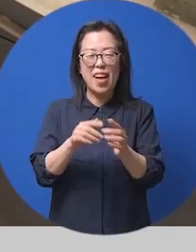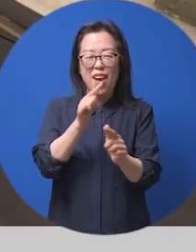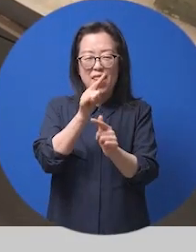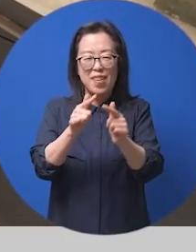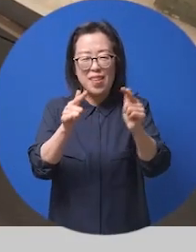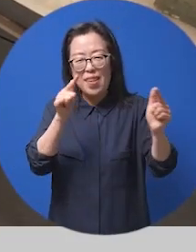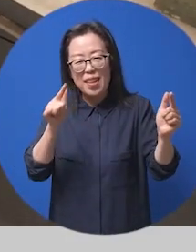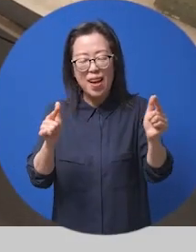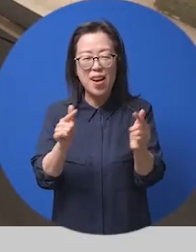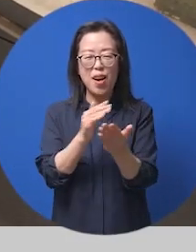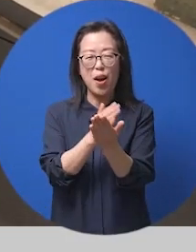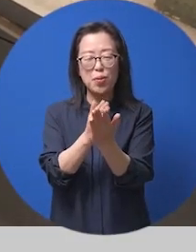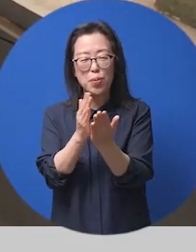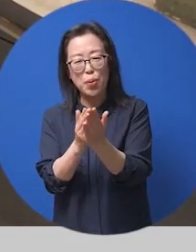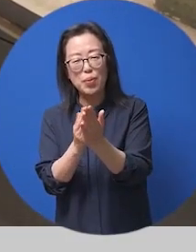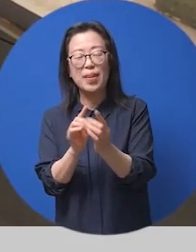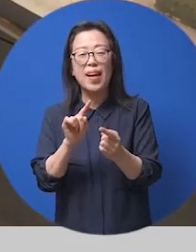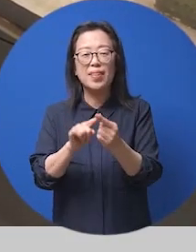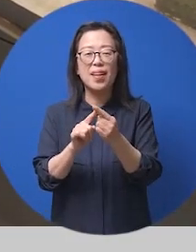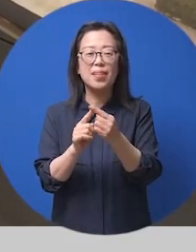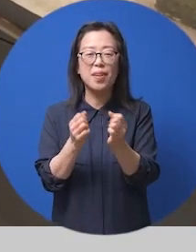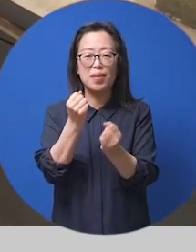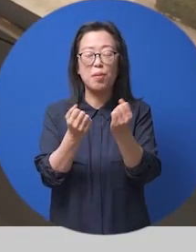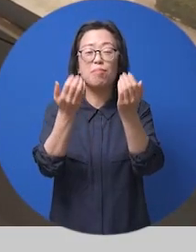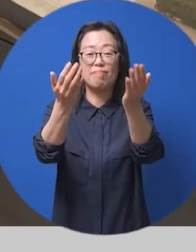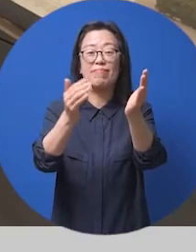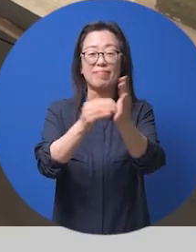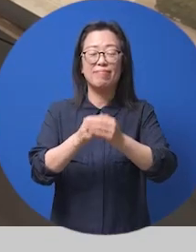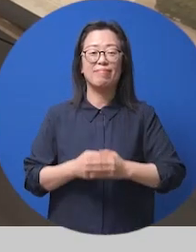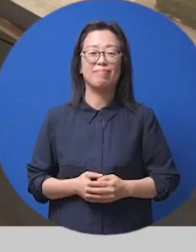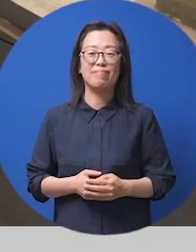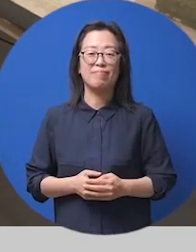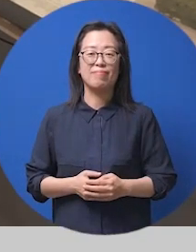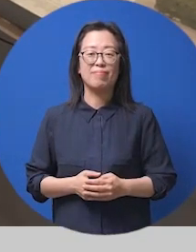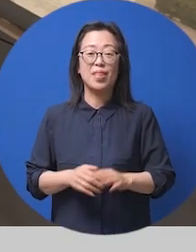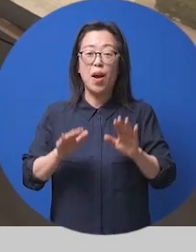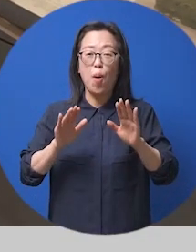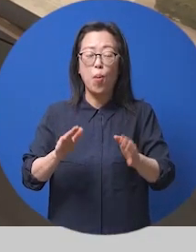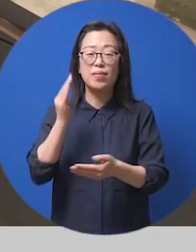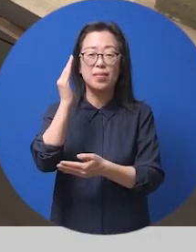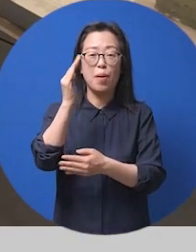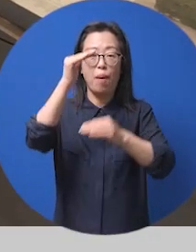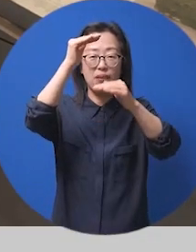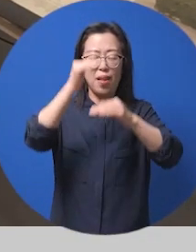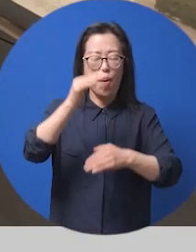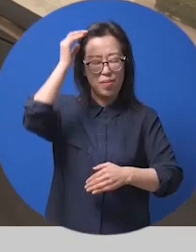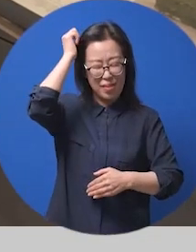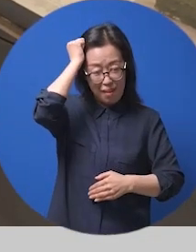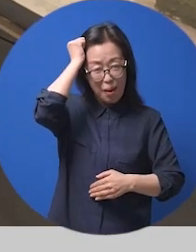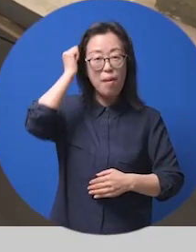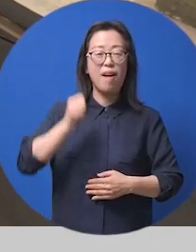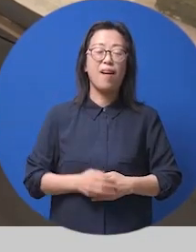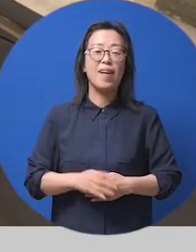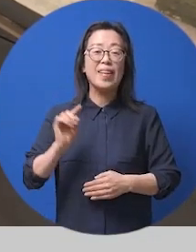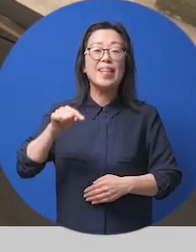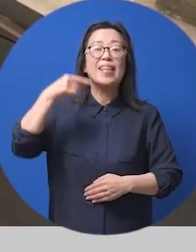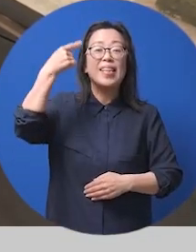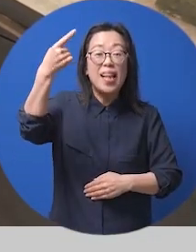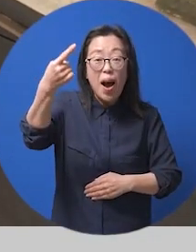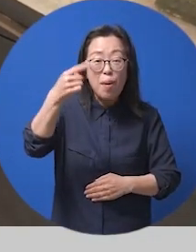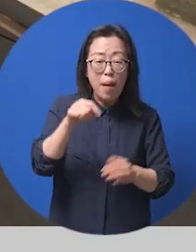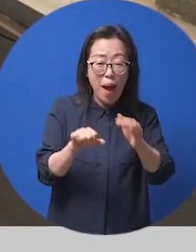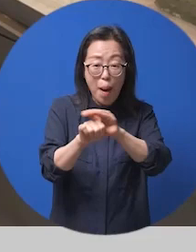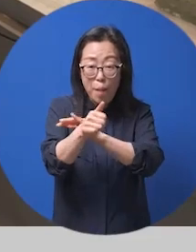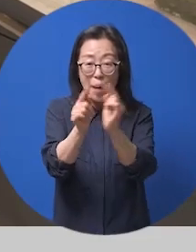지금까지 다양한 양서파충류 생물들에 대해서 알아보았습니다. 제가 오늘 말씀드린 내용을 기억하신다면 나중에